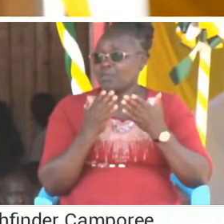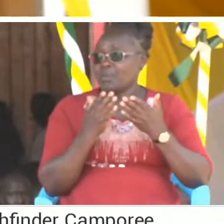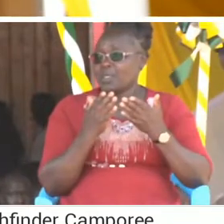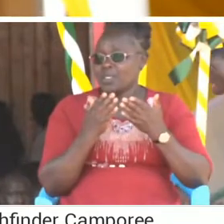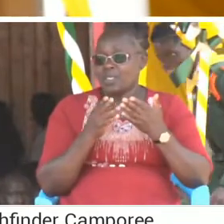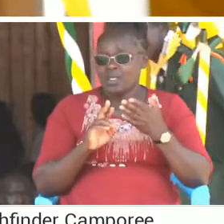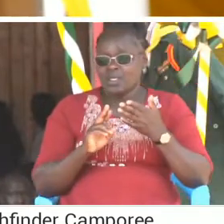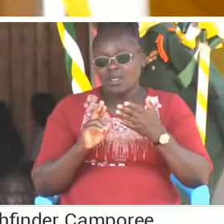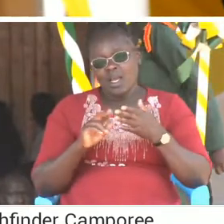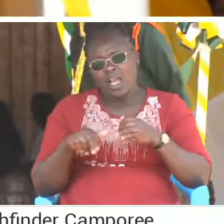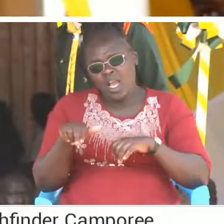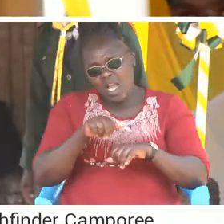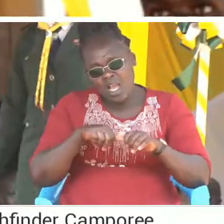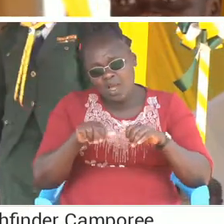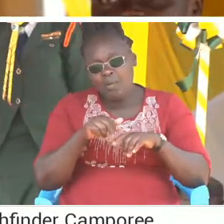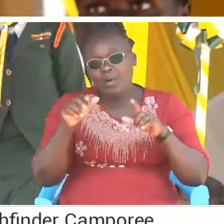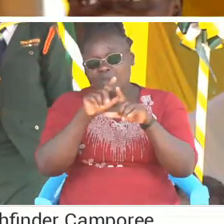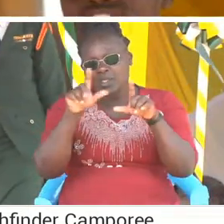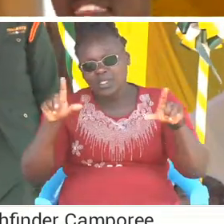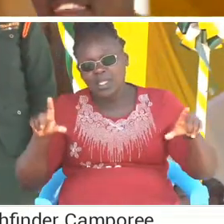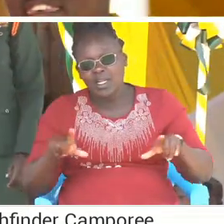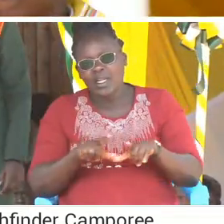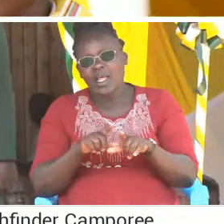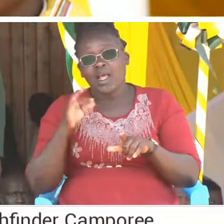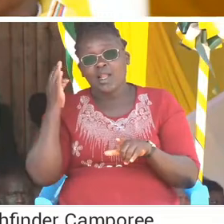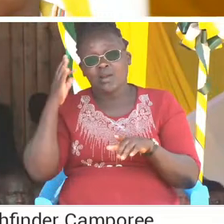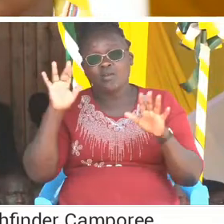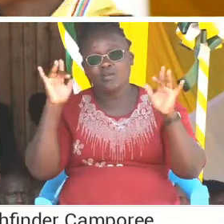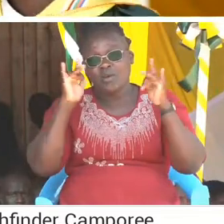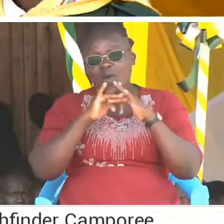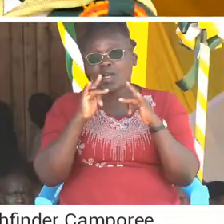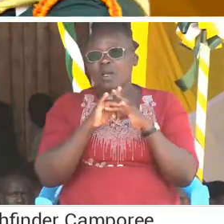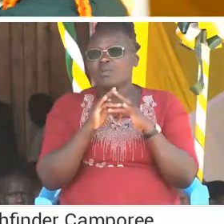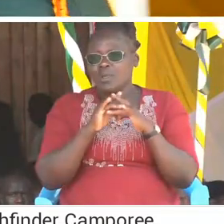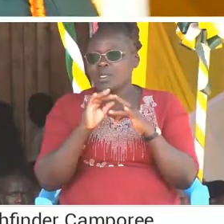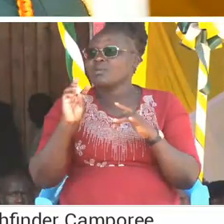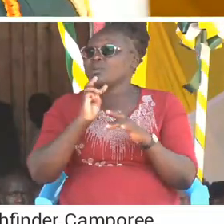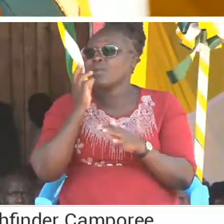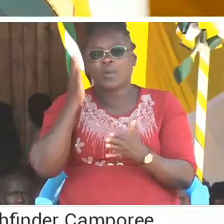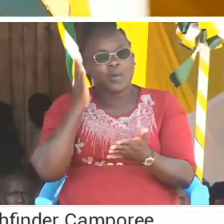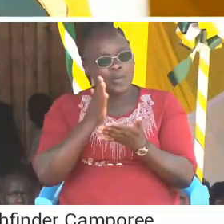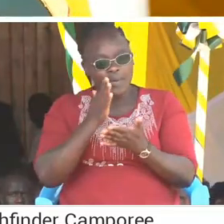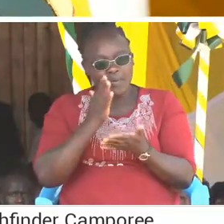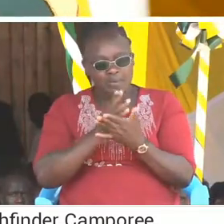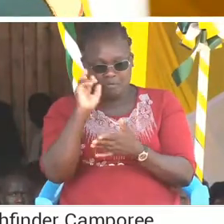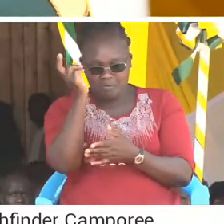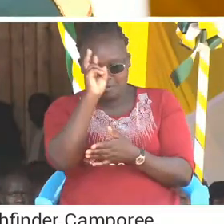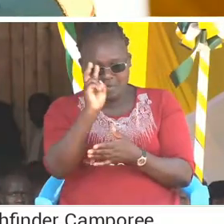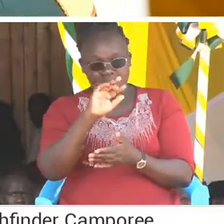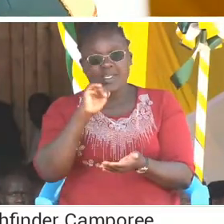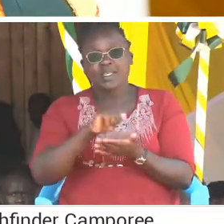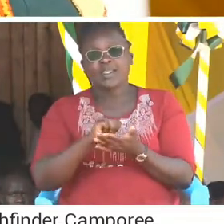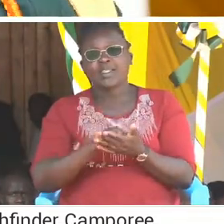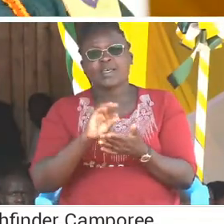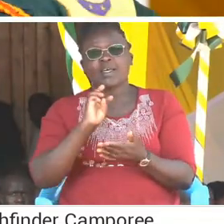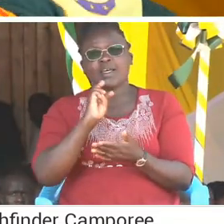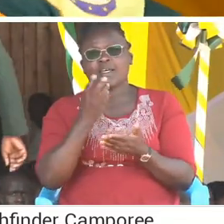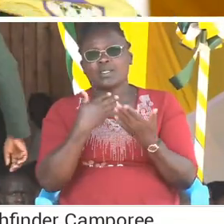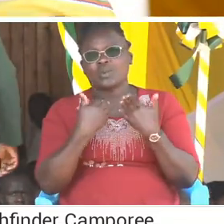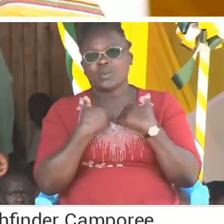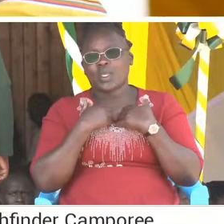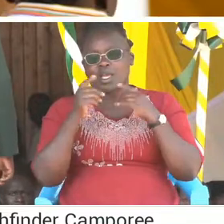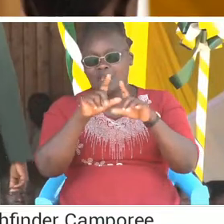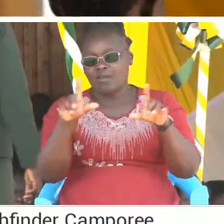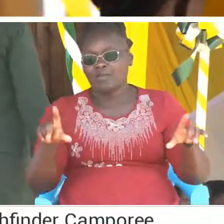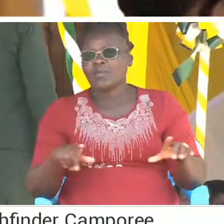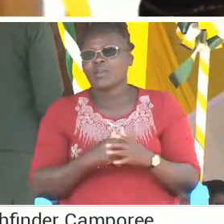kama wa Adventista tutashughulikia in the next 5 years, tuhakikishe tuko na hiyo shamba tusiweze kusumbuka